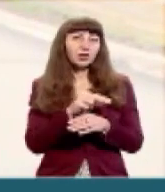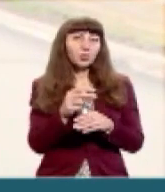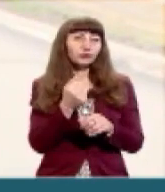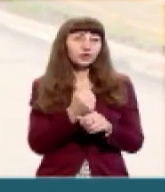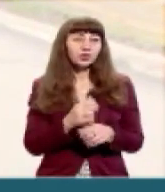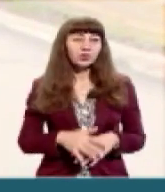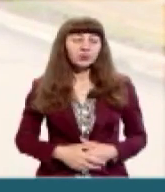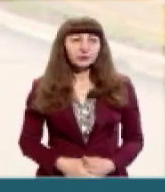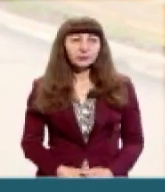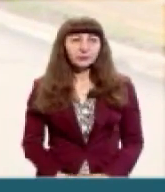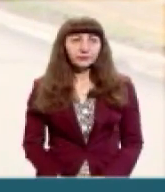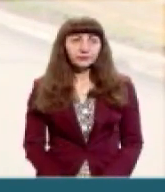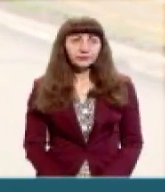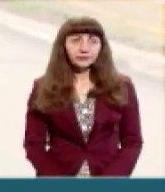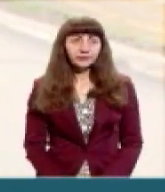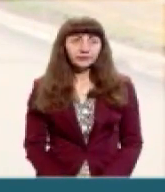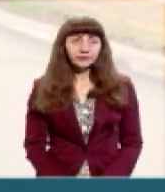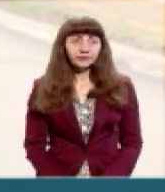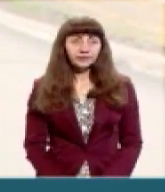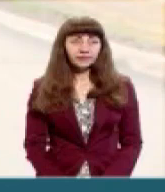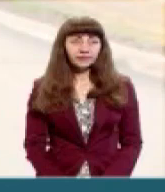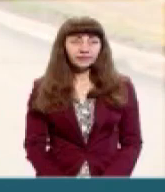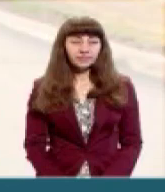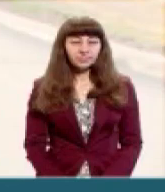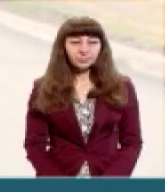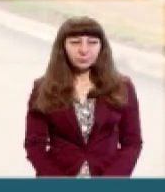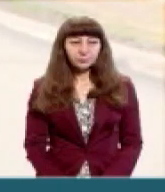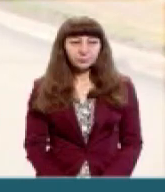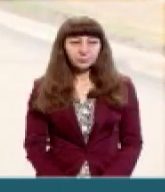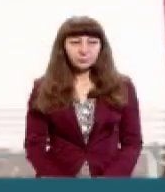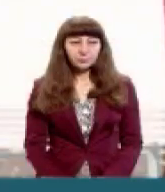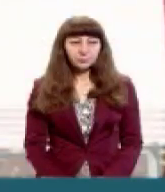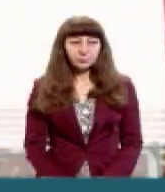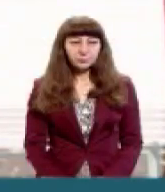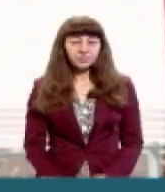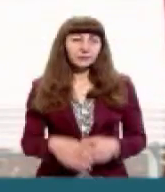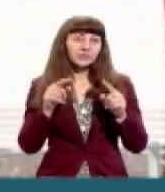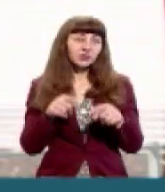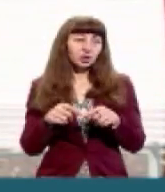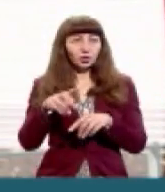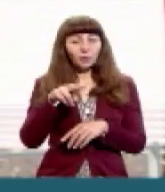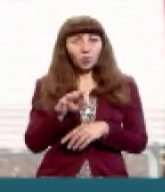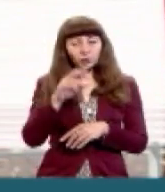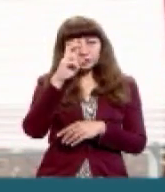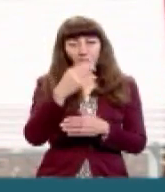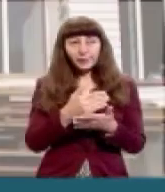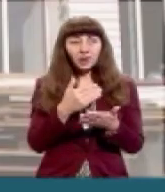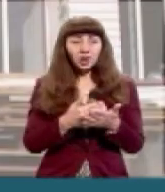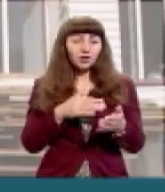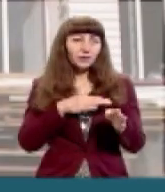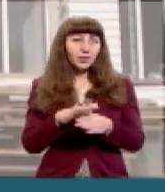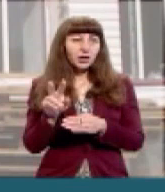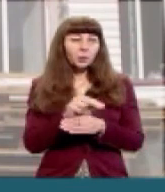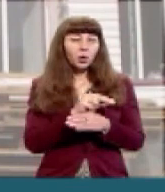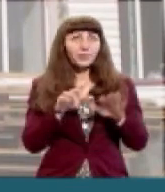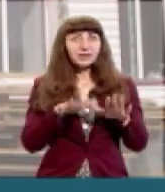У нас технадзор есть, это Каблан Эксперт, город Алматы, и Кустанай Спецстрой, это город Кустанай. Здесь же в рамках государственной программы проводится капитальный